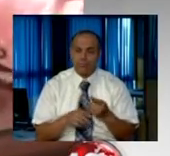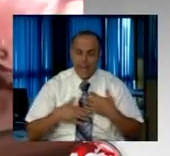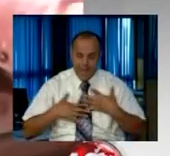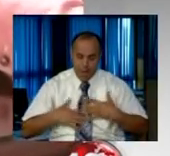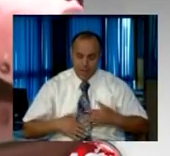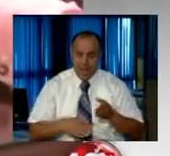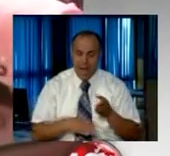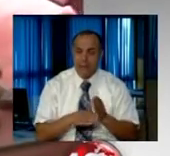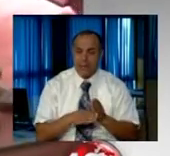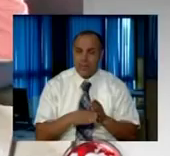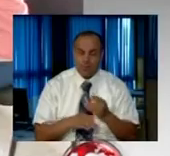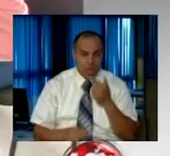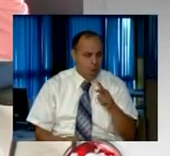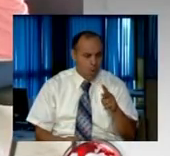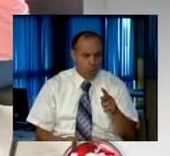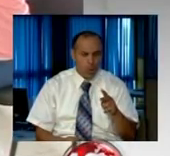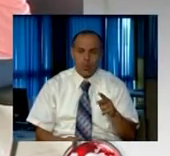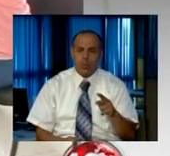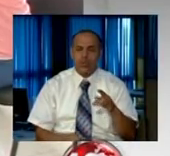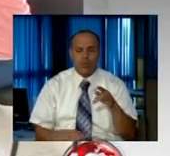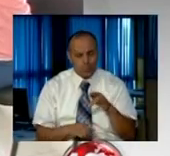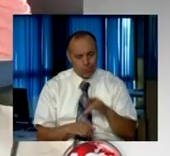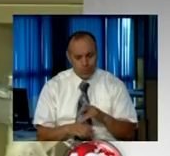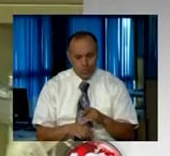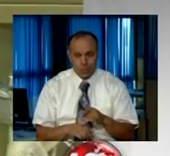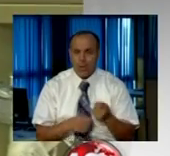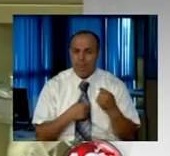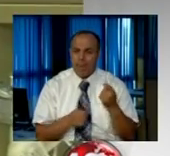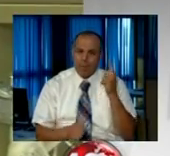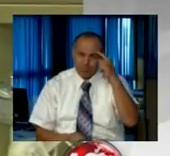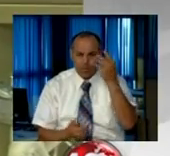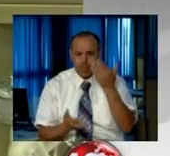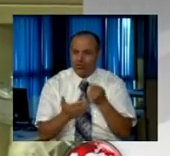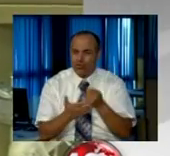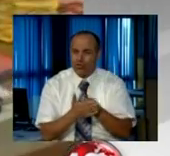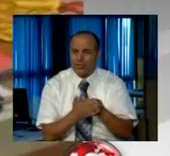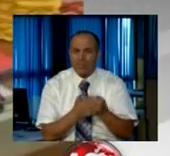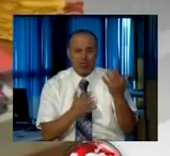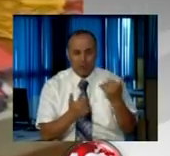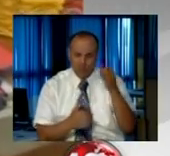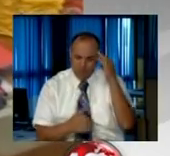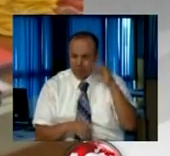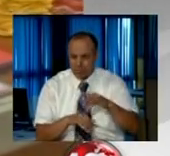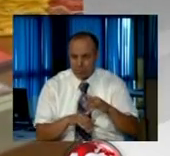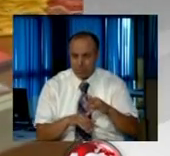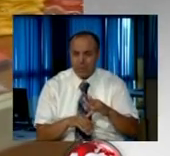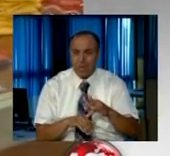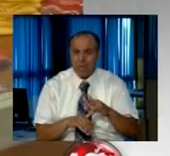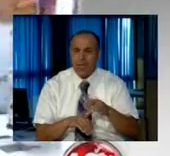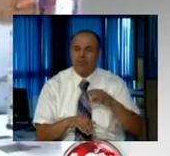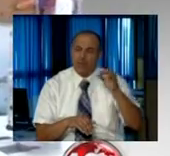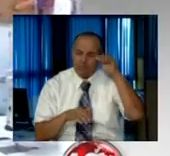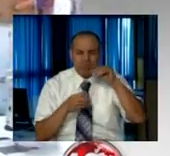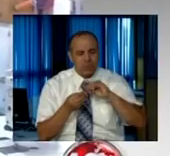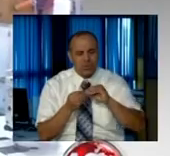الملابس الجاهزة هي الأخرى الأكثر تضرراً جراء التوريد العشوائي للمنتوج الأجنبي وإغراقه للأسواق